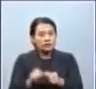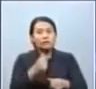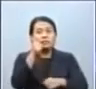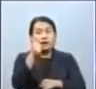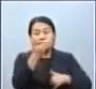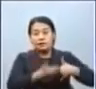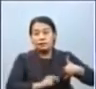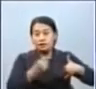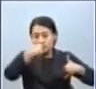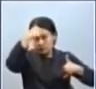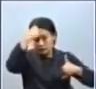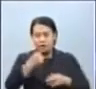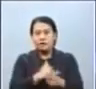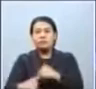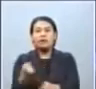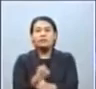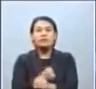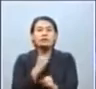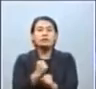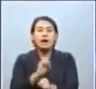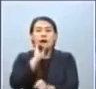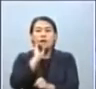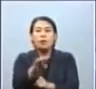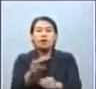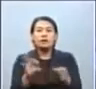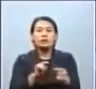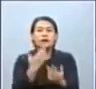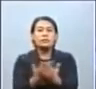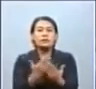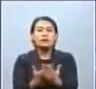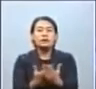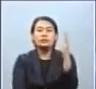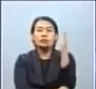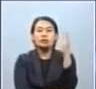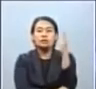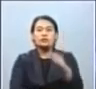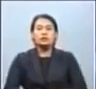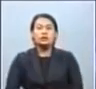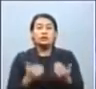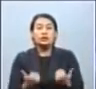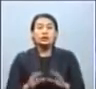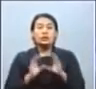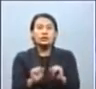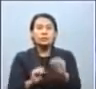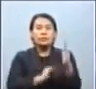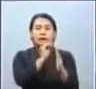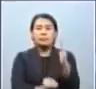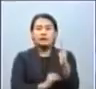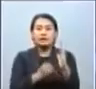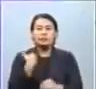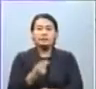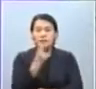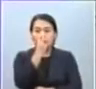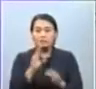คือเป็นนักศึกษาที่ไปฝึกงานแล้วก็เป็นคนเปิดโปงเรื่องของเงินไร้ที่พึ่งจนตอนนี้ถูกจับไปแทบจะทั้งประเทศนะครับภาพบรร